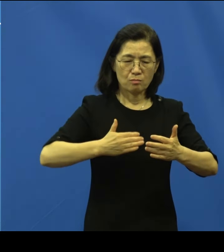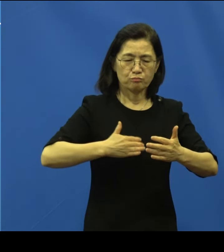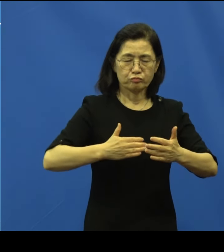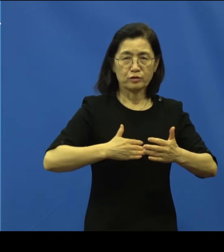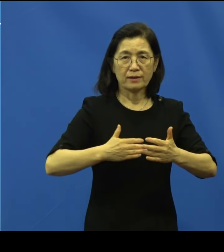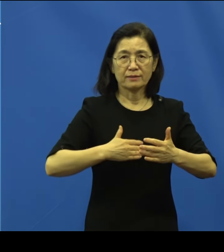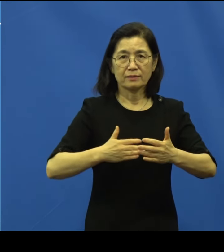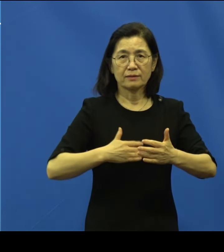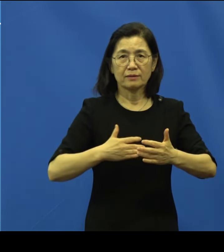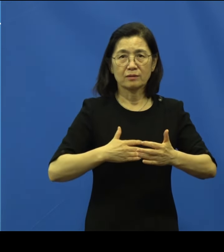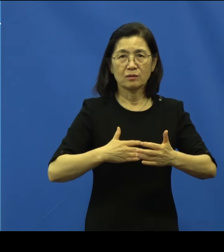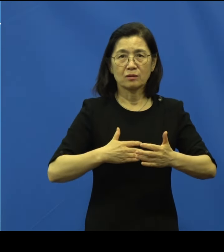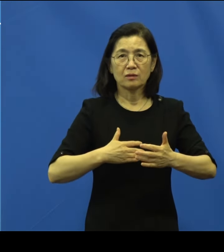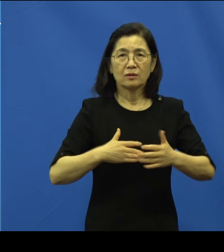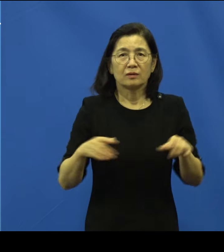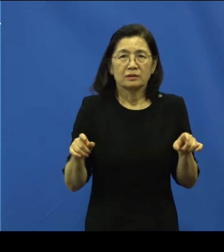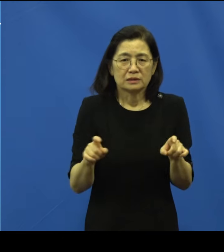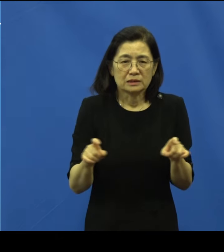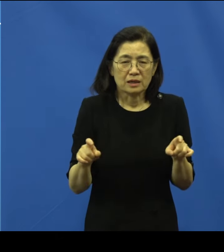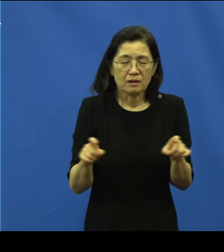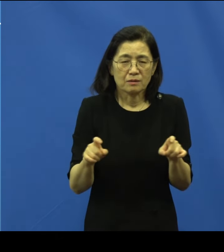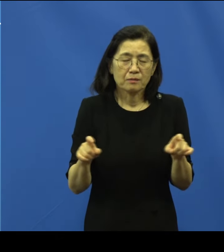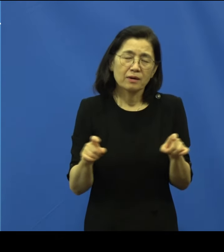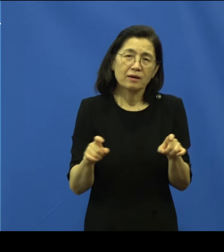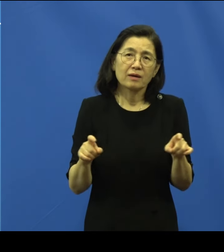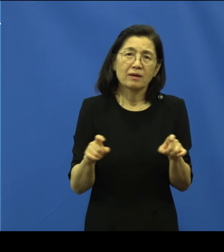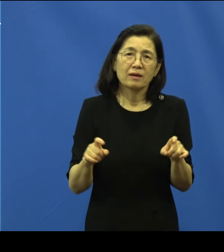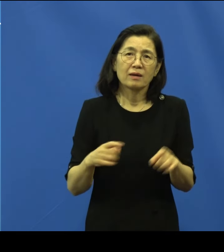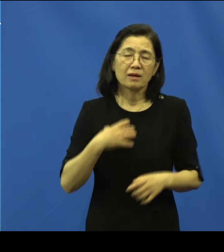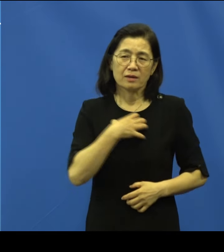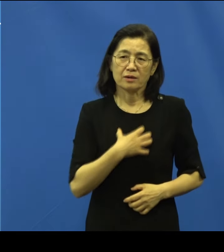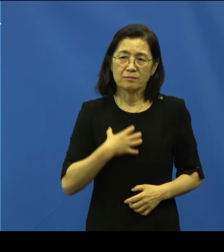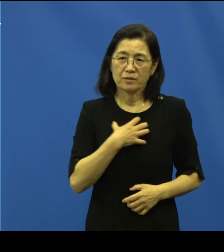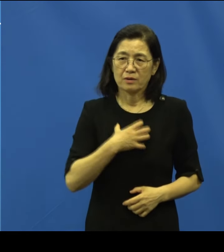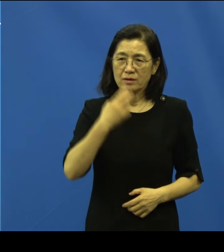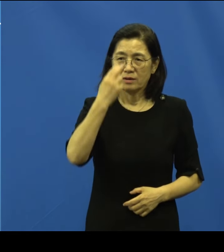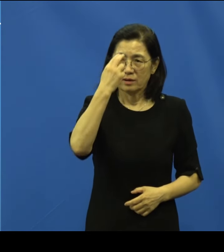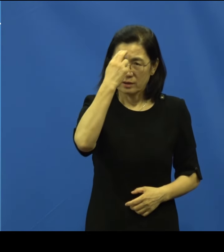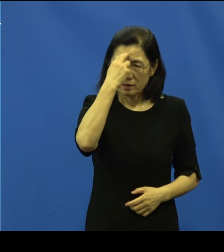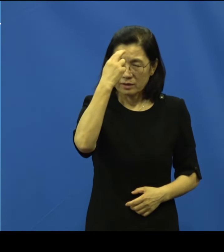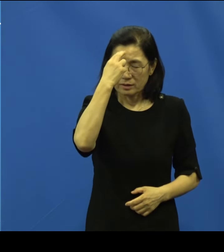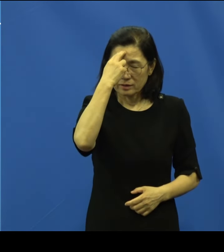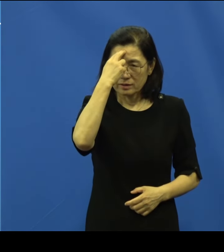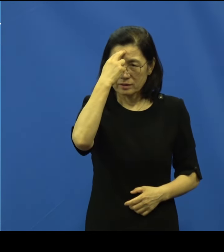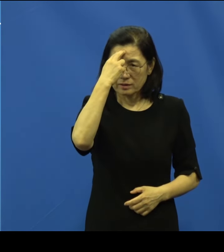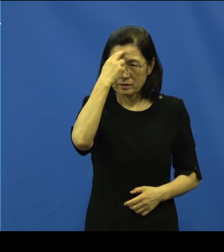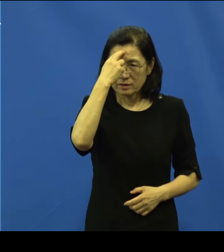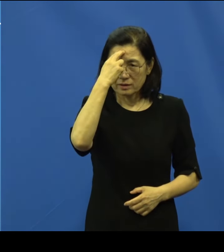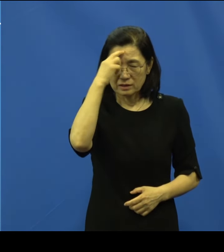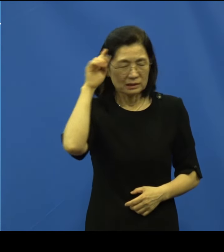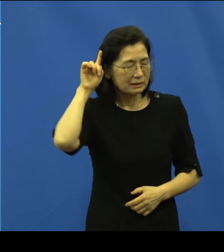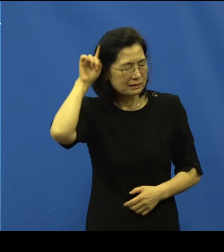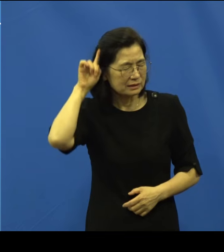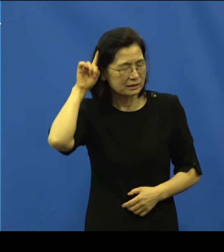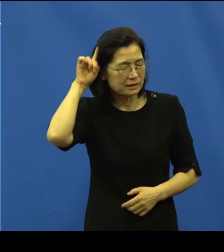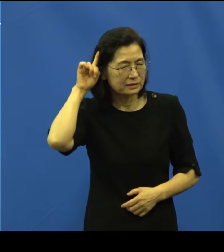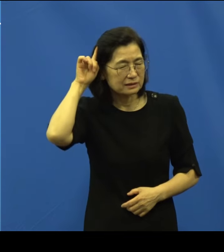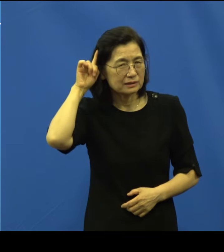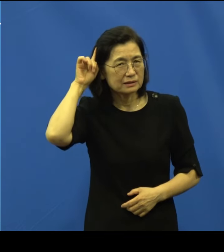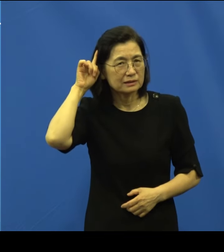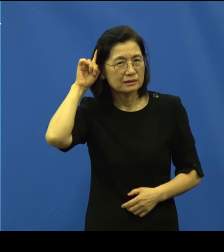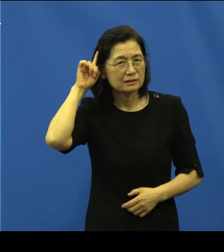불안장애, 공포, 강박증, 염려, 근심, 걱정, 시민, 신경 과민,